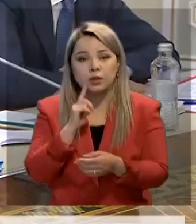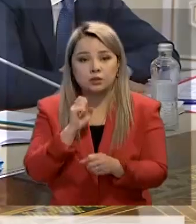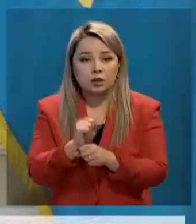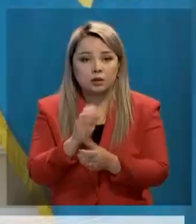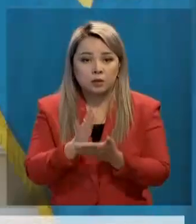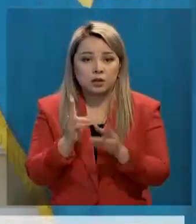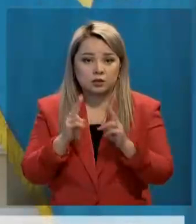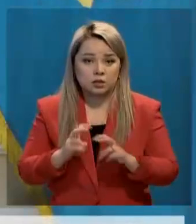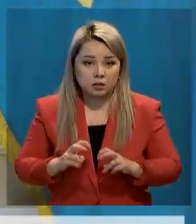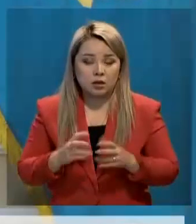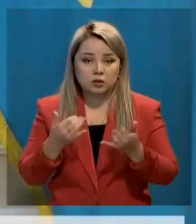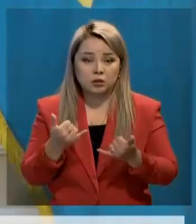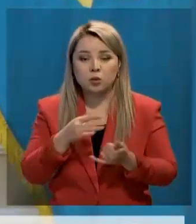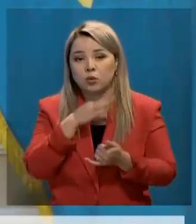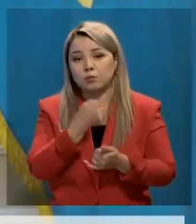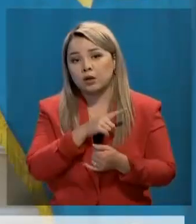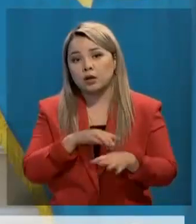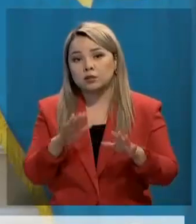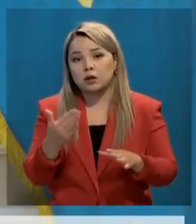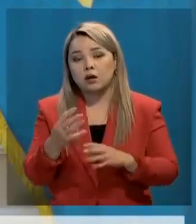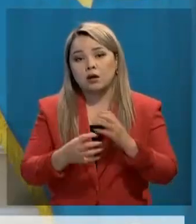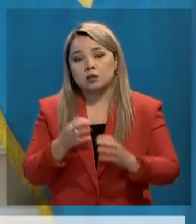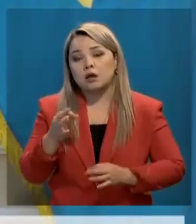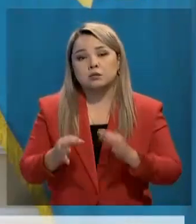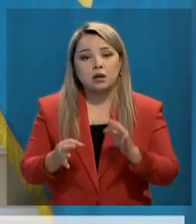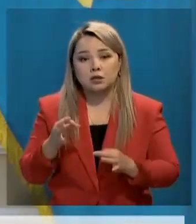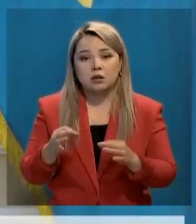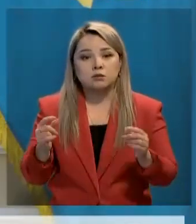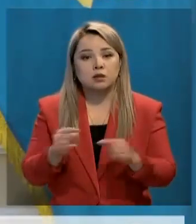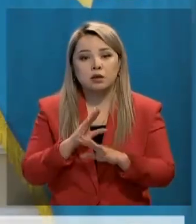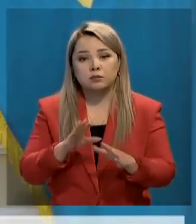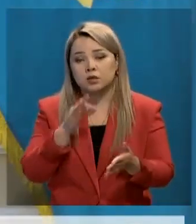Қазіргі перзентханалардың көбі халықаралық